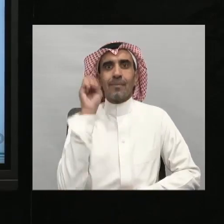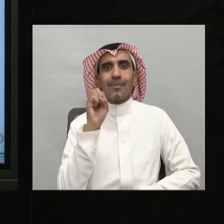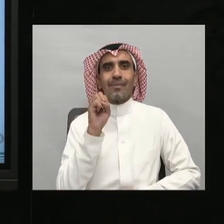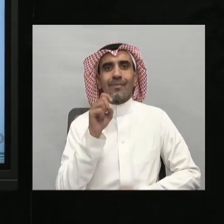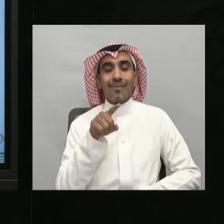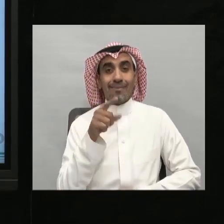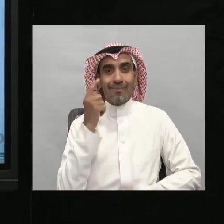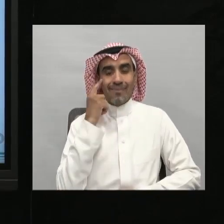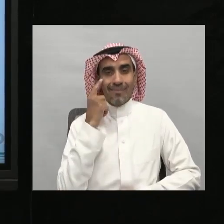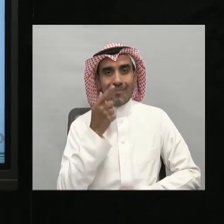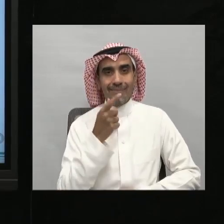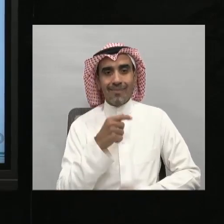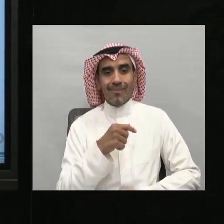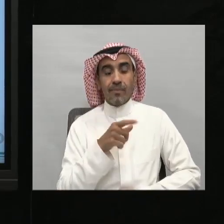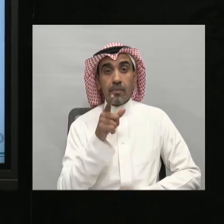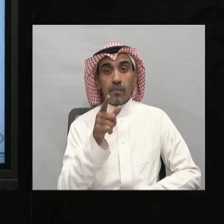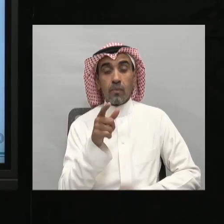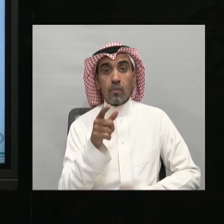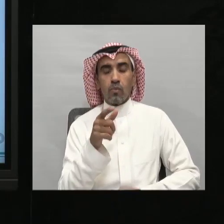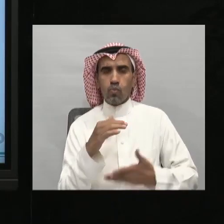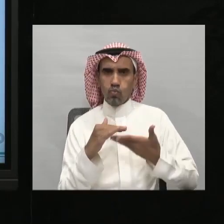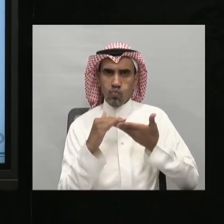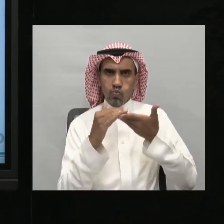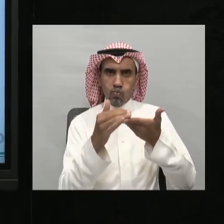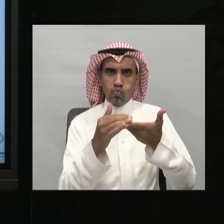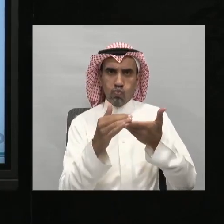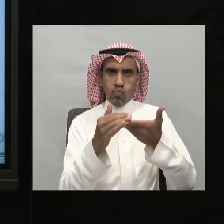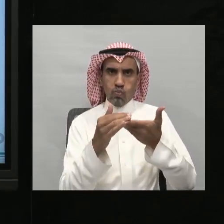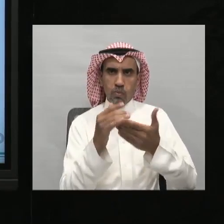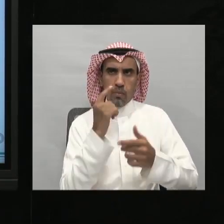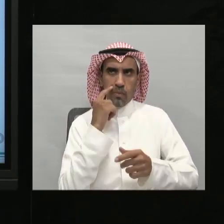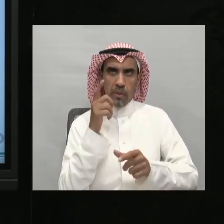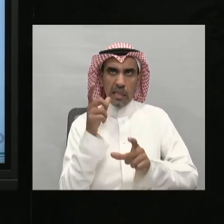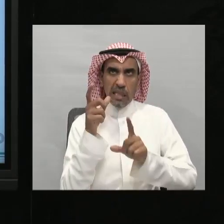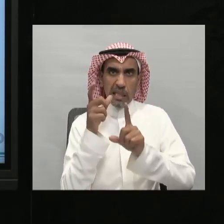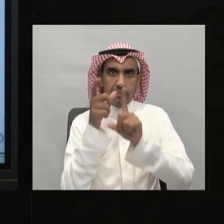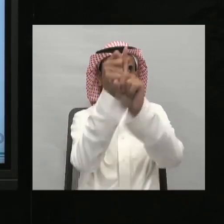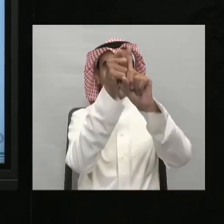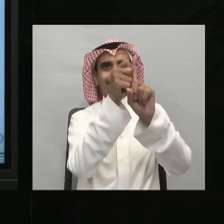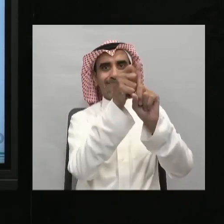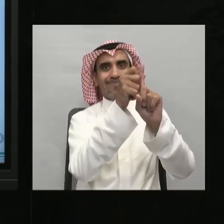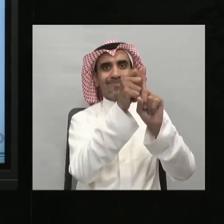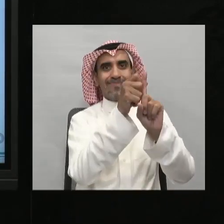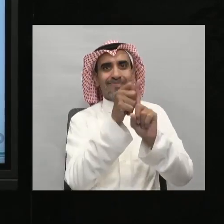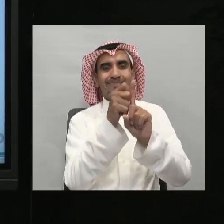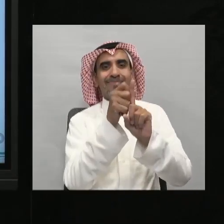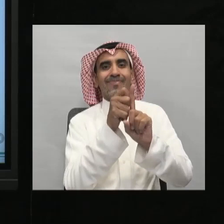نوع التناظر له دور كبير جدا في عملية رصد هذه الفرائس والإمساك